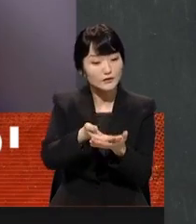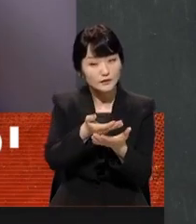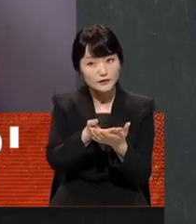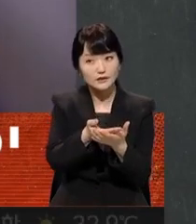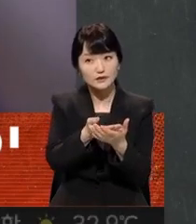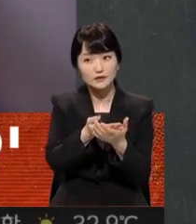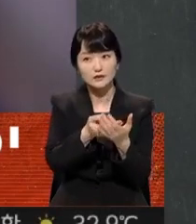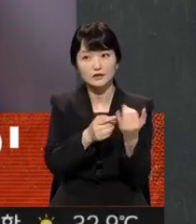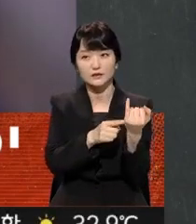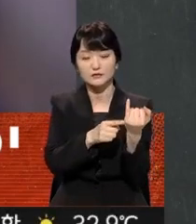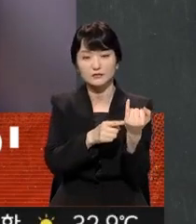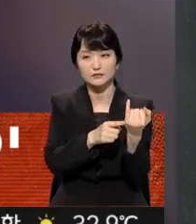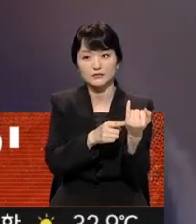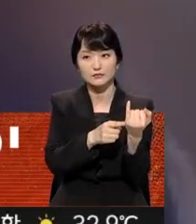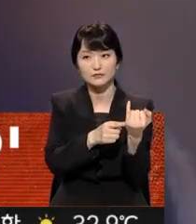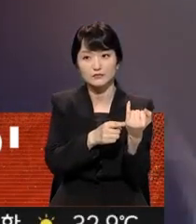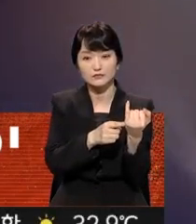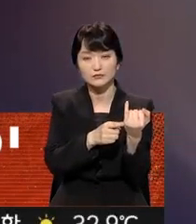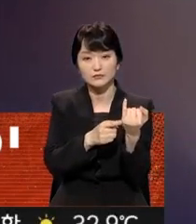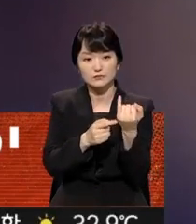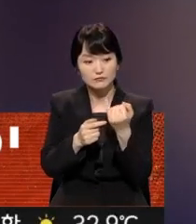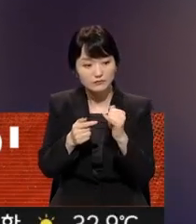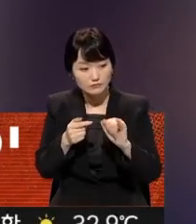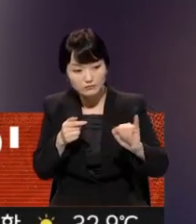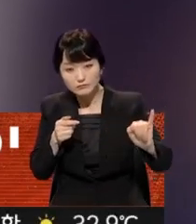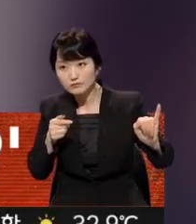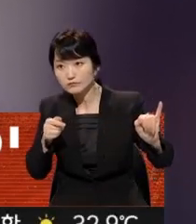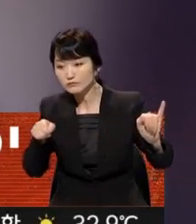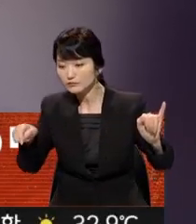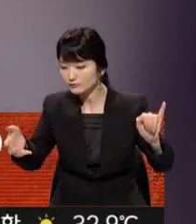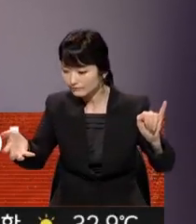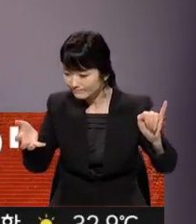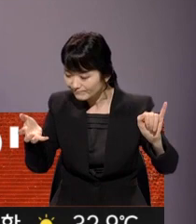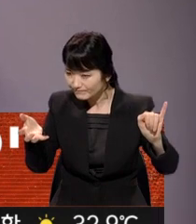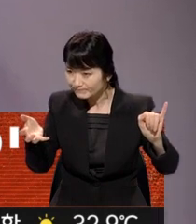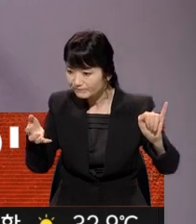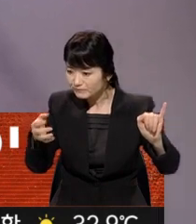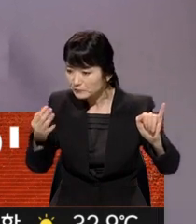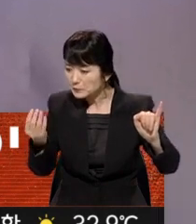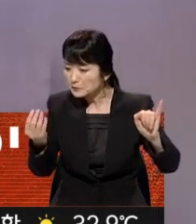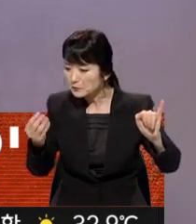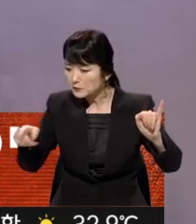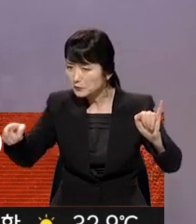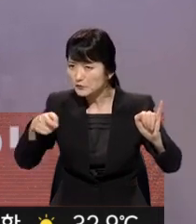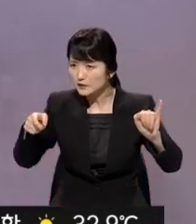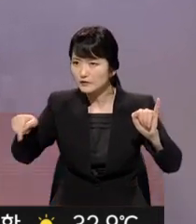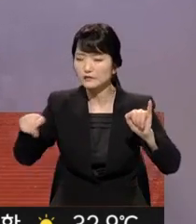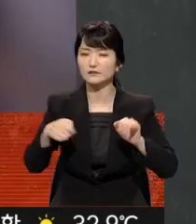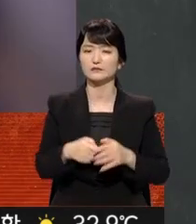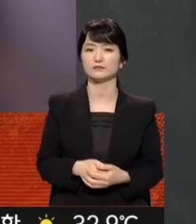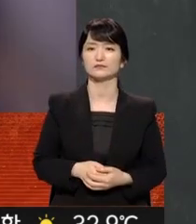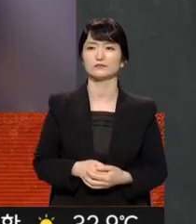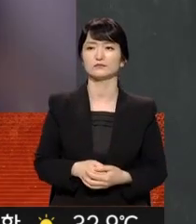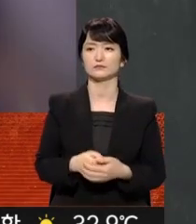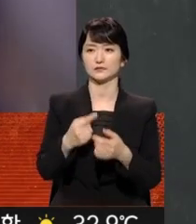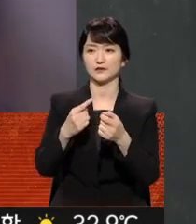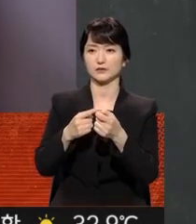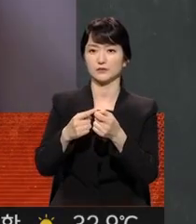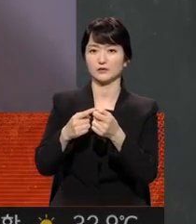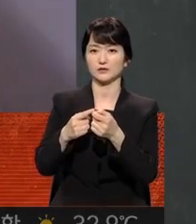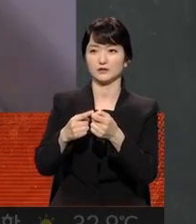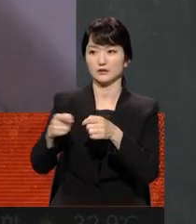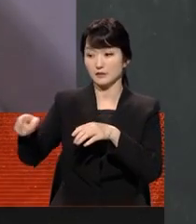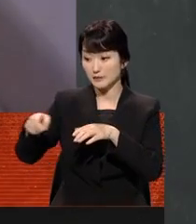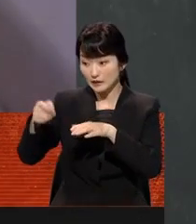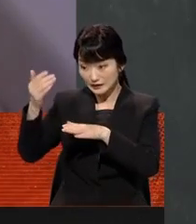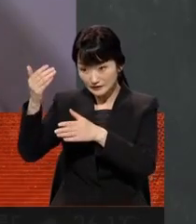자, 그걸 가져간 사이에 데스크 안에다 저렇게 손을 넣으면서 현금 털이를 하려. 자, 일단 1차 시도는